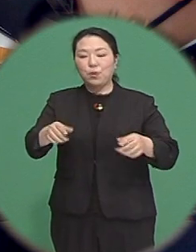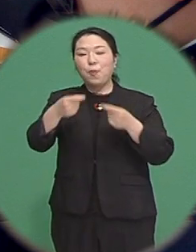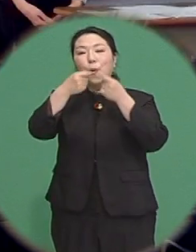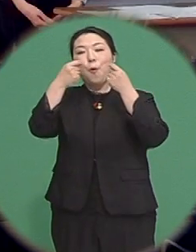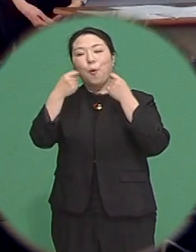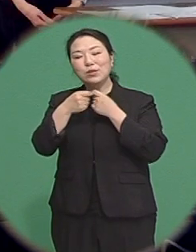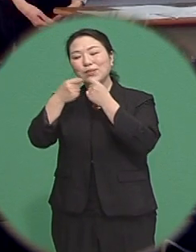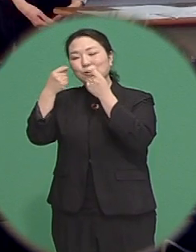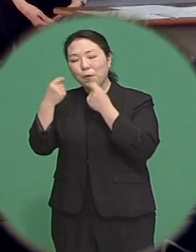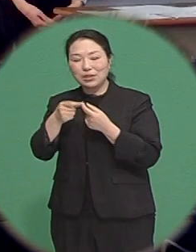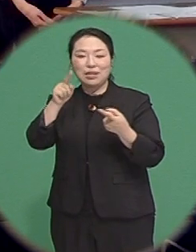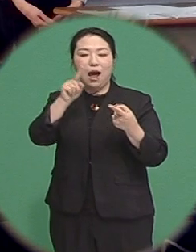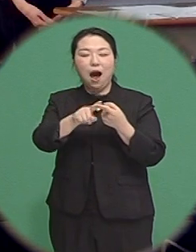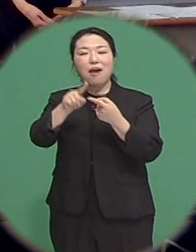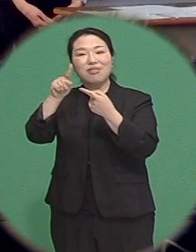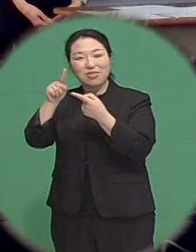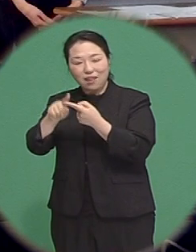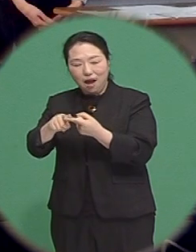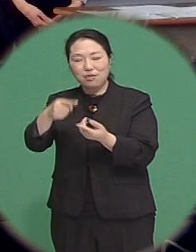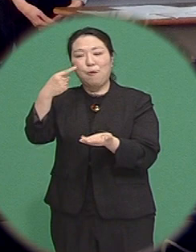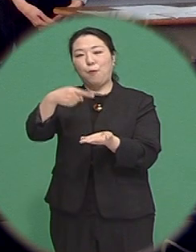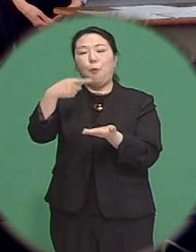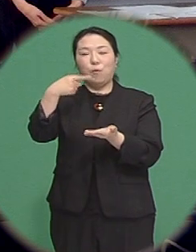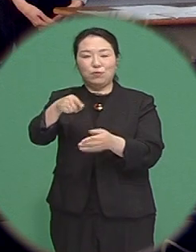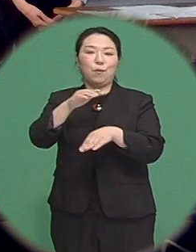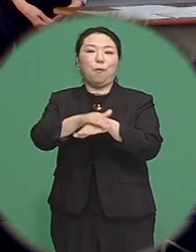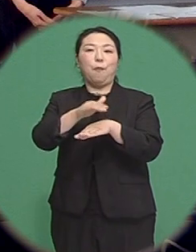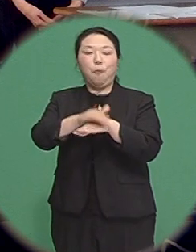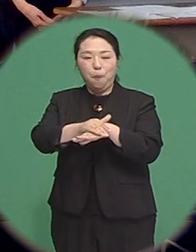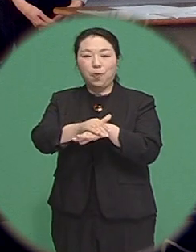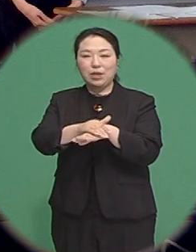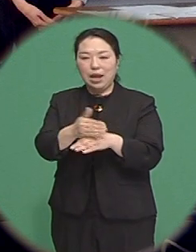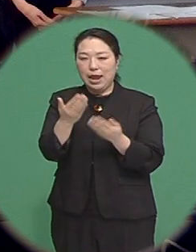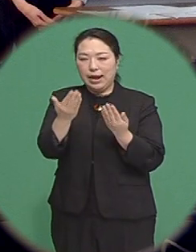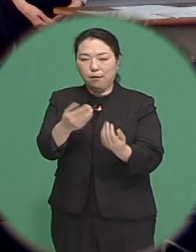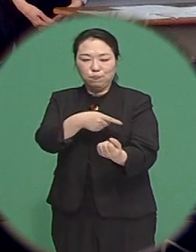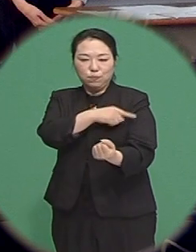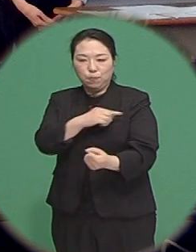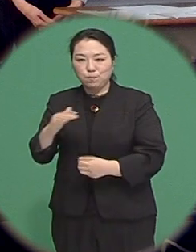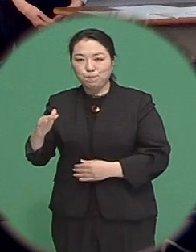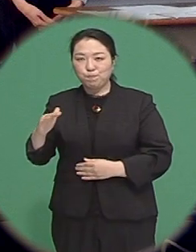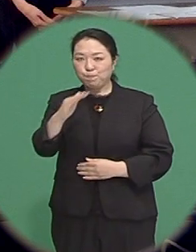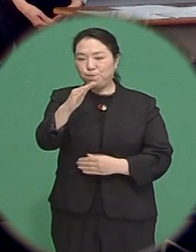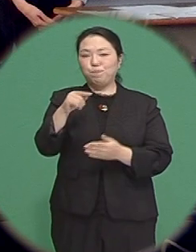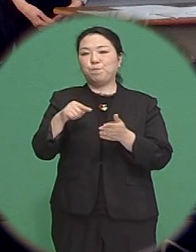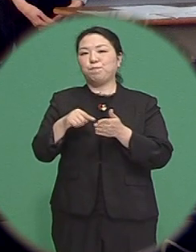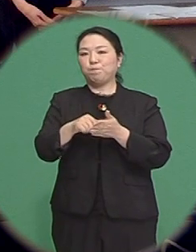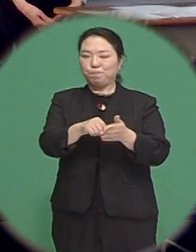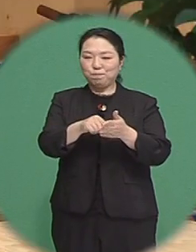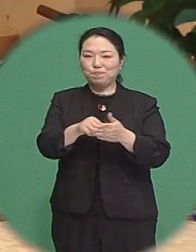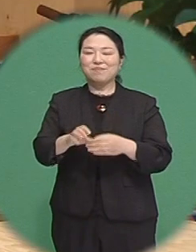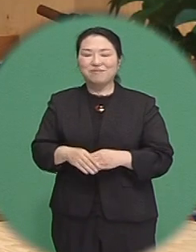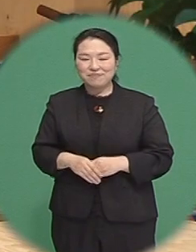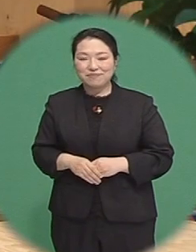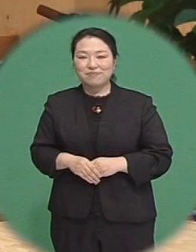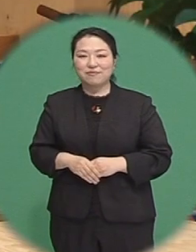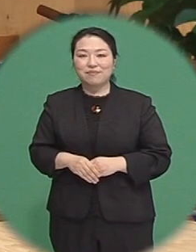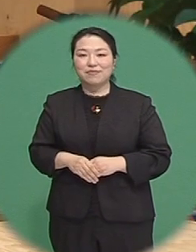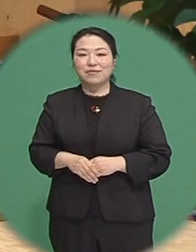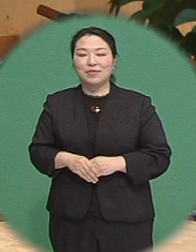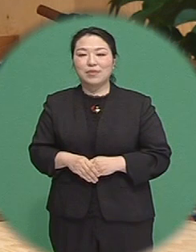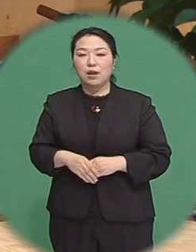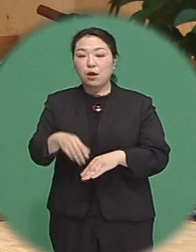いわゆる学びの個別最適化を通じて学力の底上げを図っていきますまた